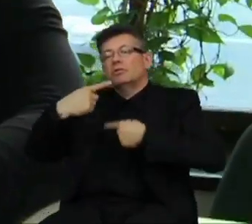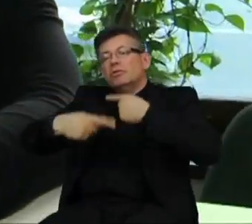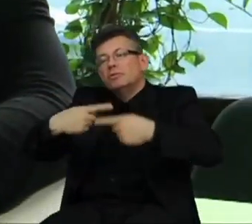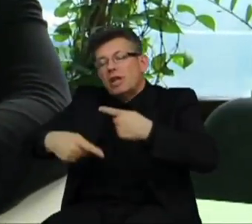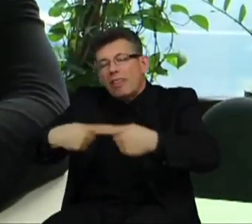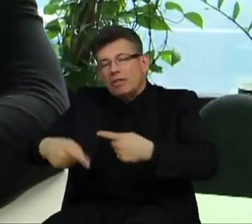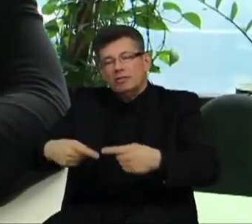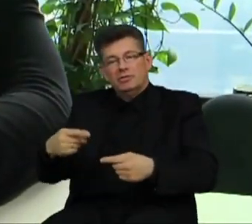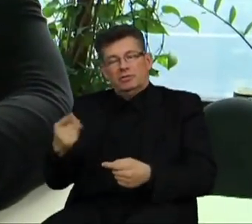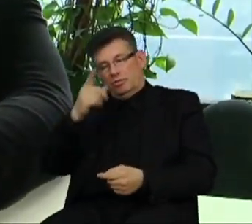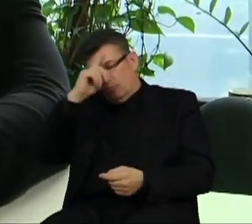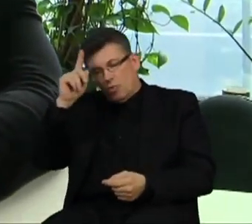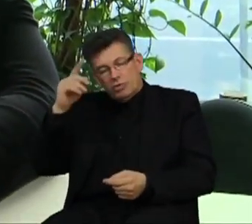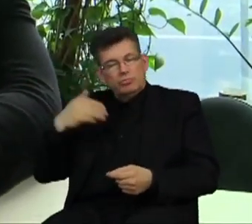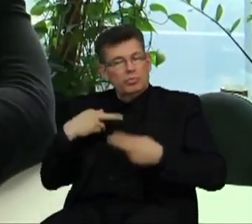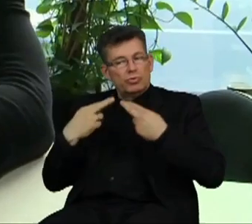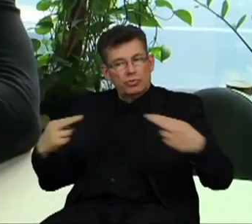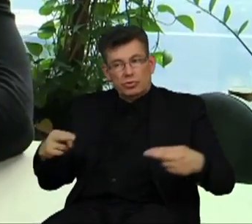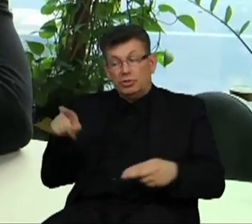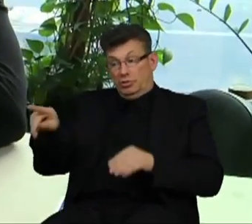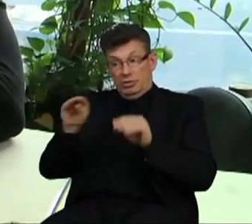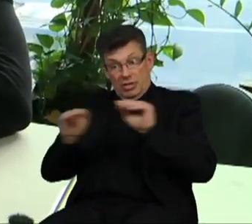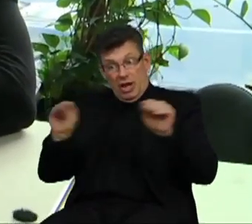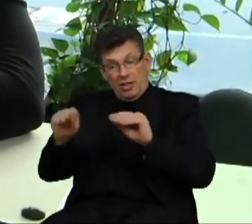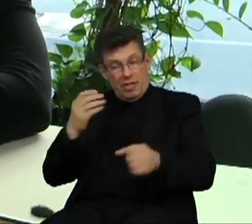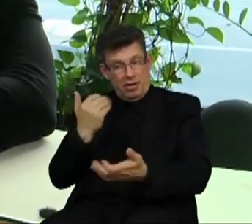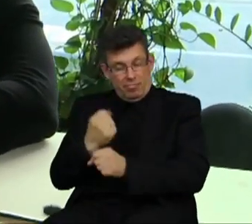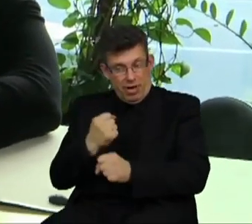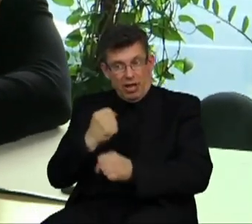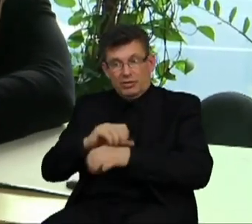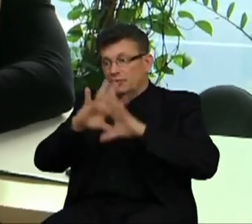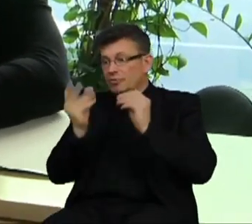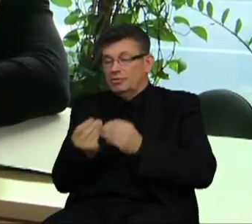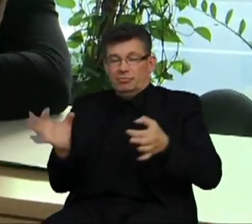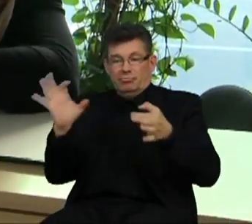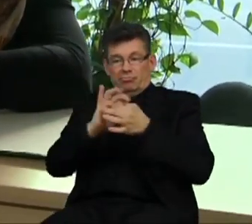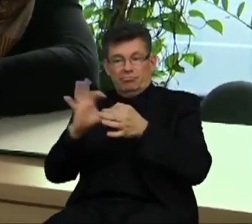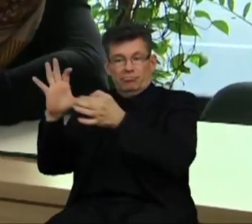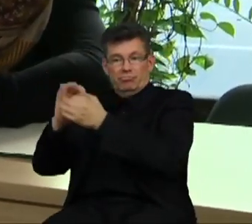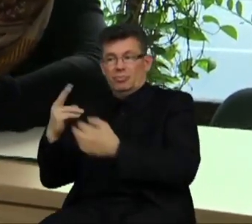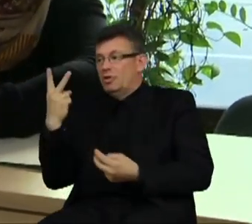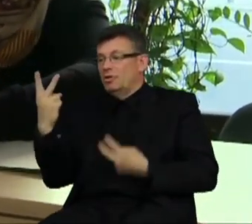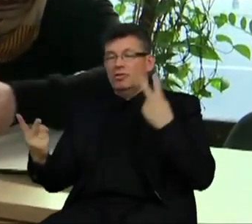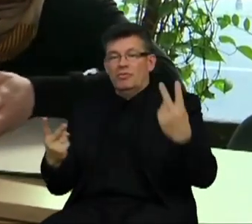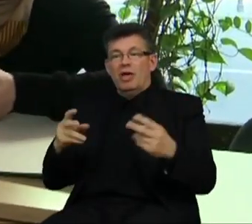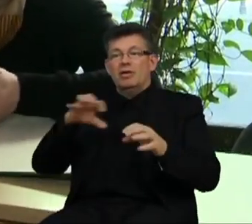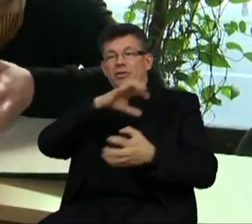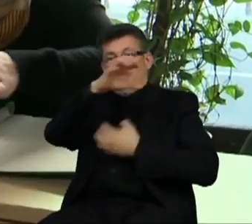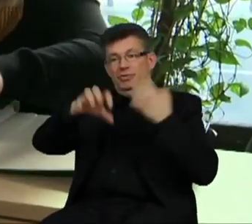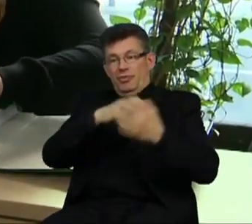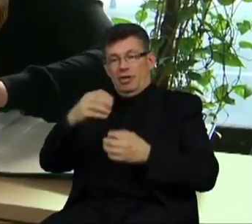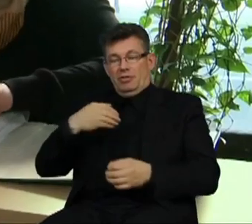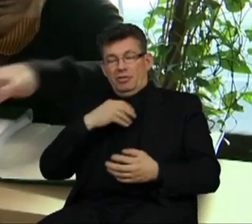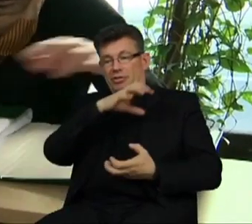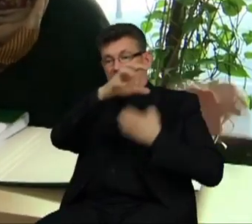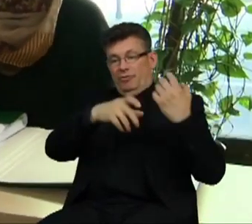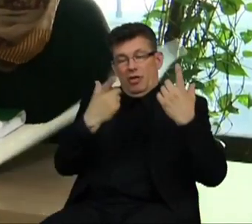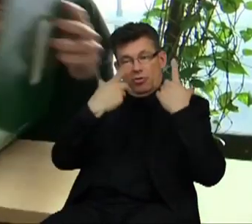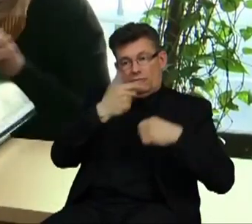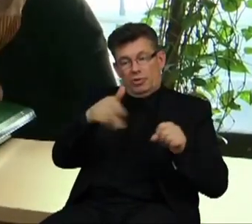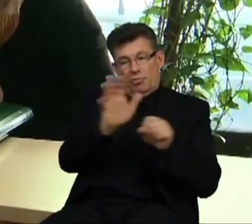konwenanse społeczne były nam różne. I tutaj trener pracy bardzo ładnie łączył te dwa światy, bardzo ciekawie przeprowadzał nas przez ten świat osób